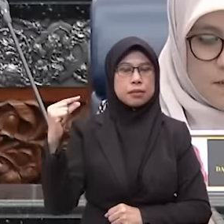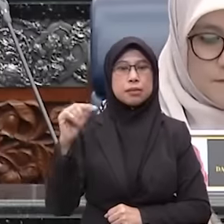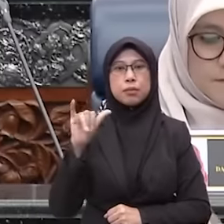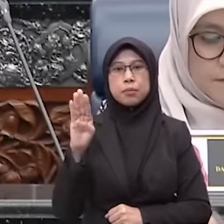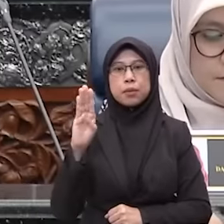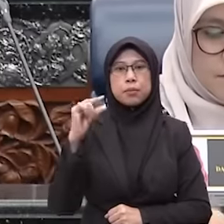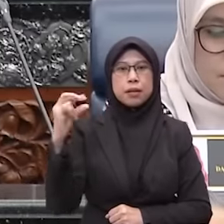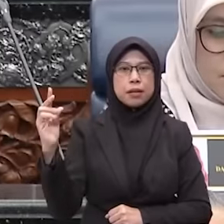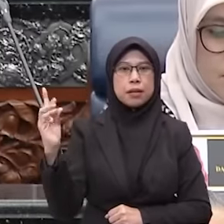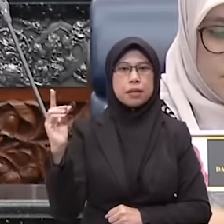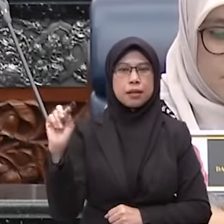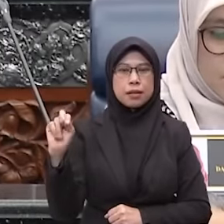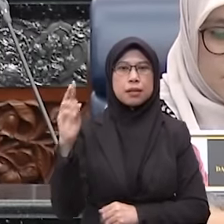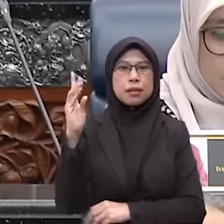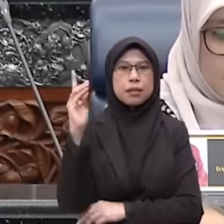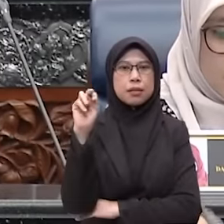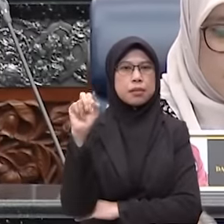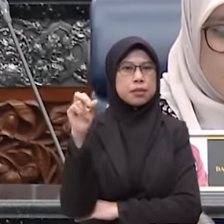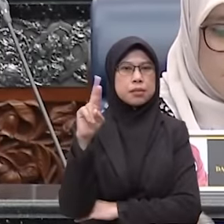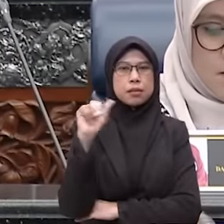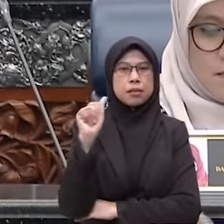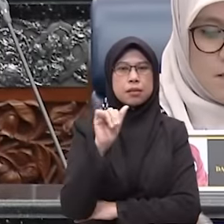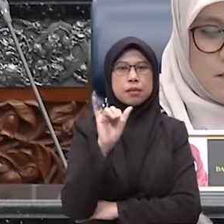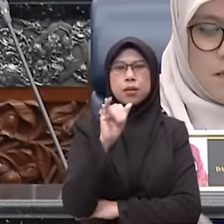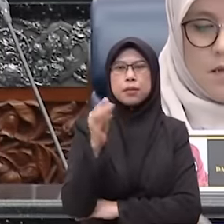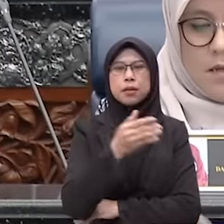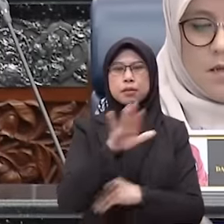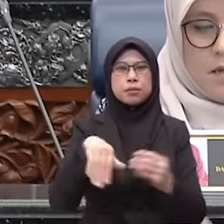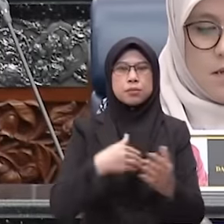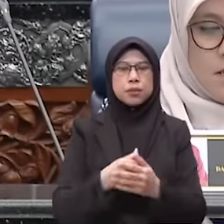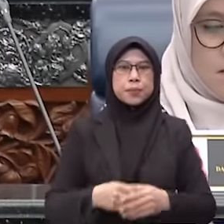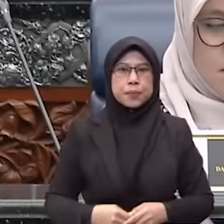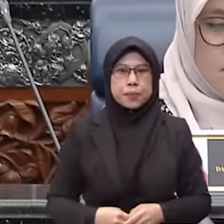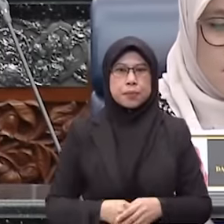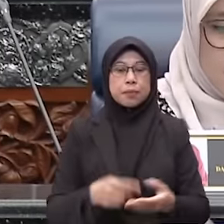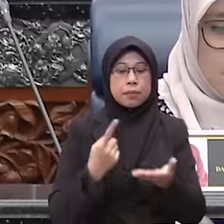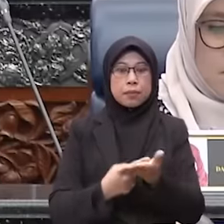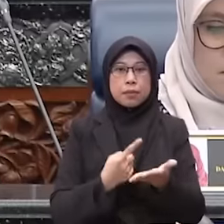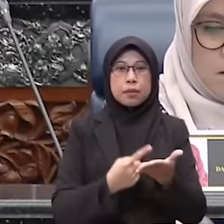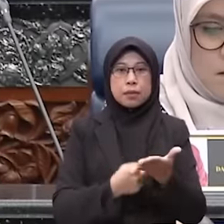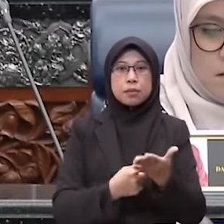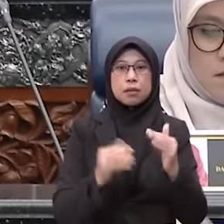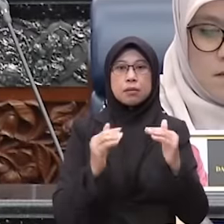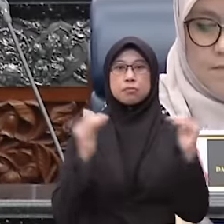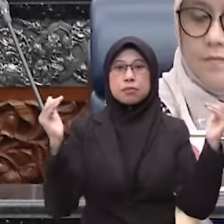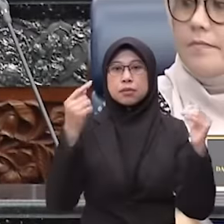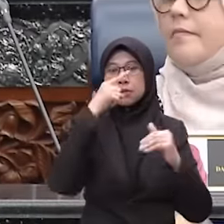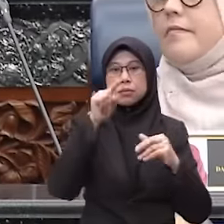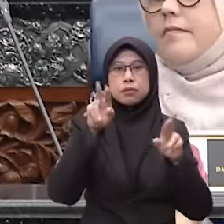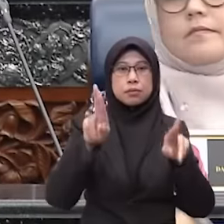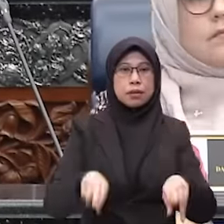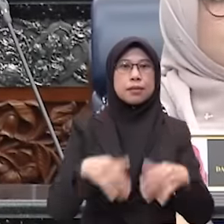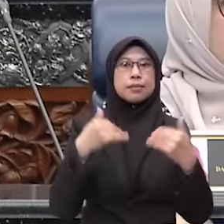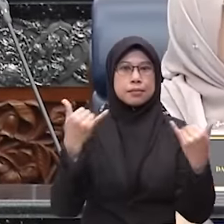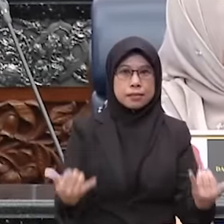yb Damansara di mana mereka-mereka yang lain sebelum ini yang membincangkan mengenai keadilan kepada rakyat